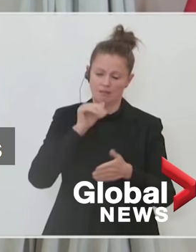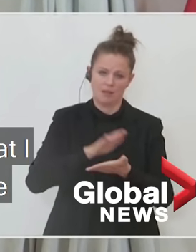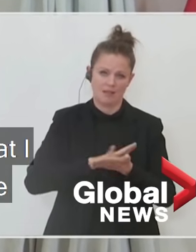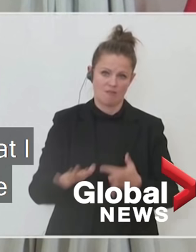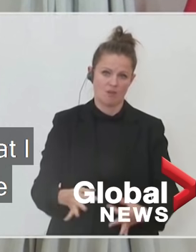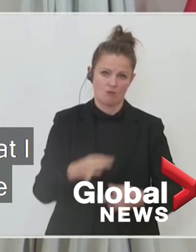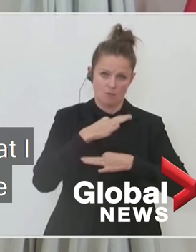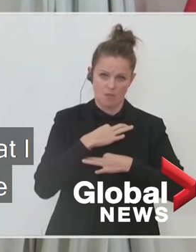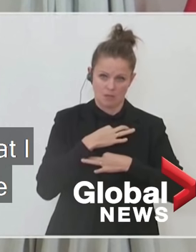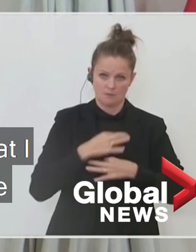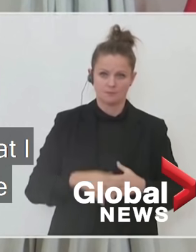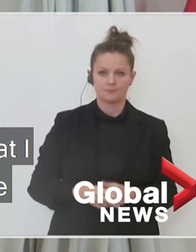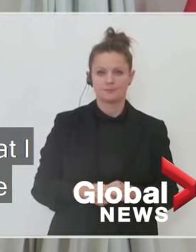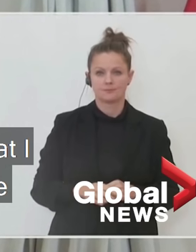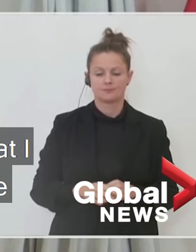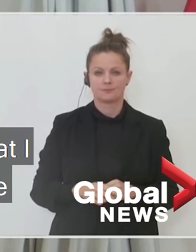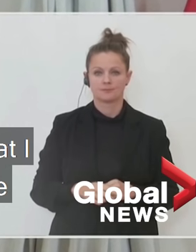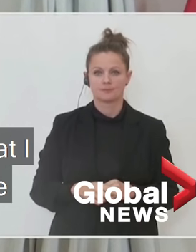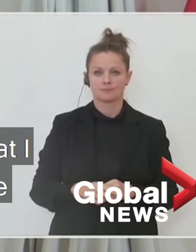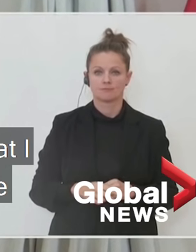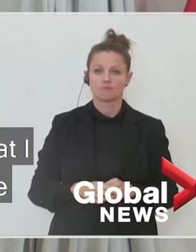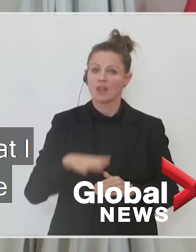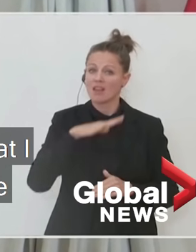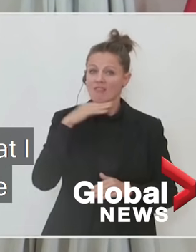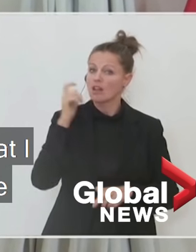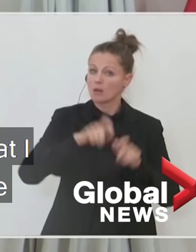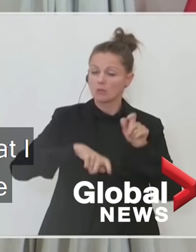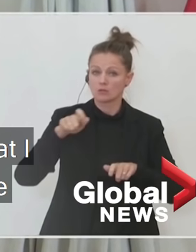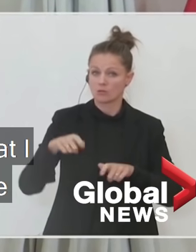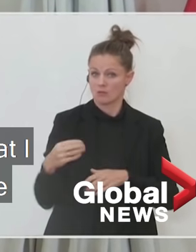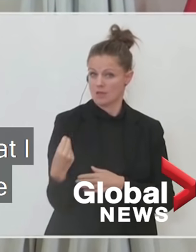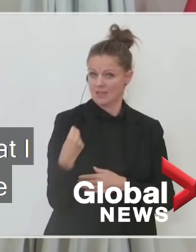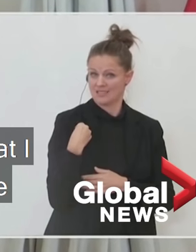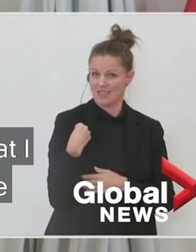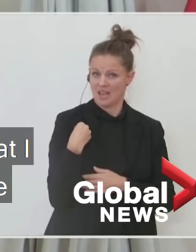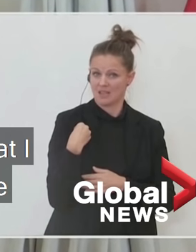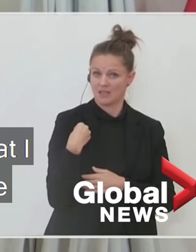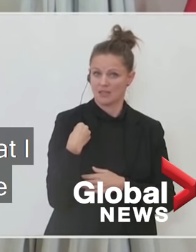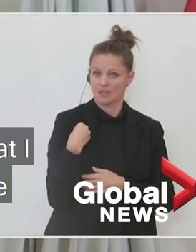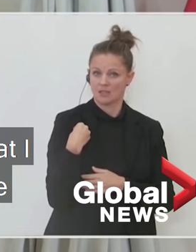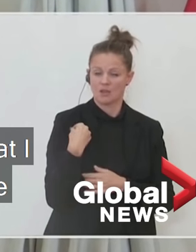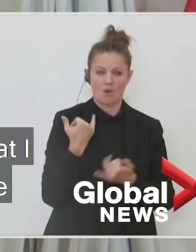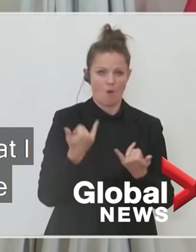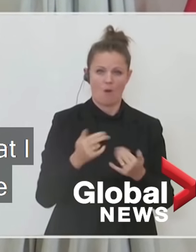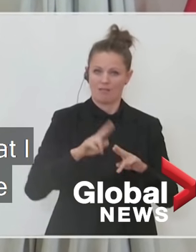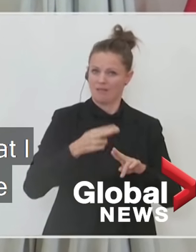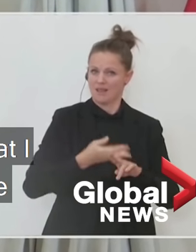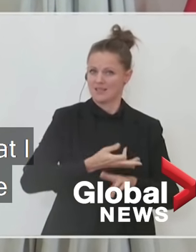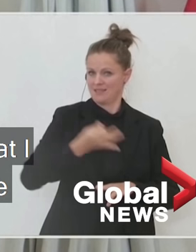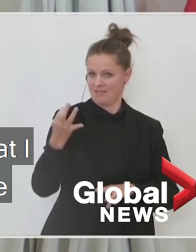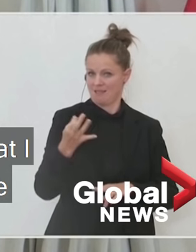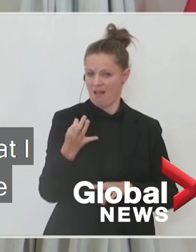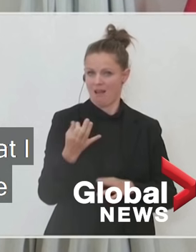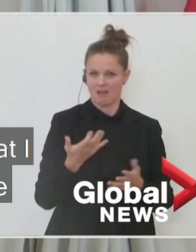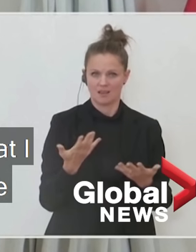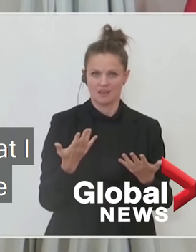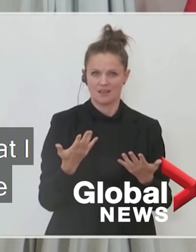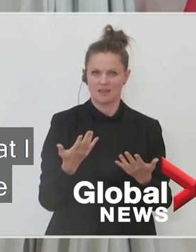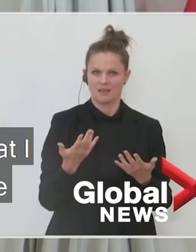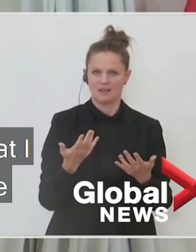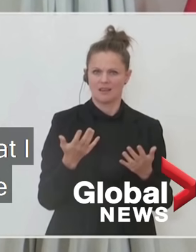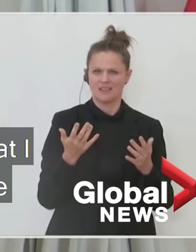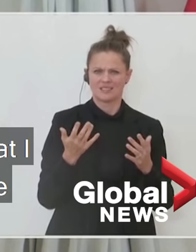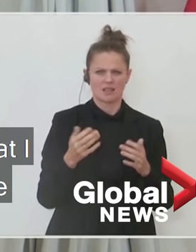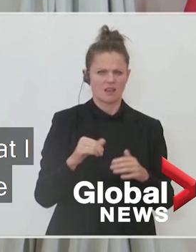mich. Und viele sagen mir den ganzen Tag über heute schon, ich soll mir das nicht